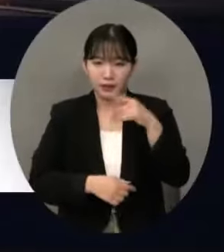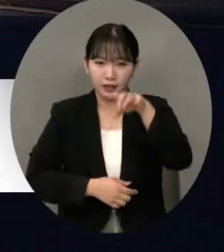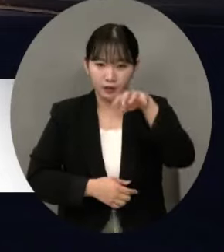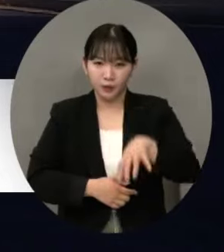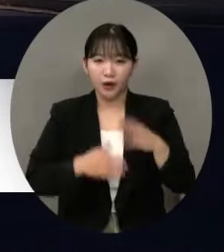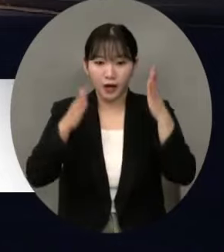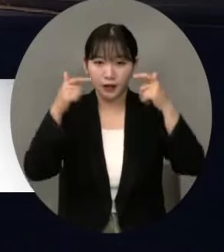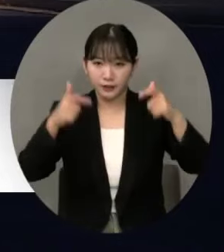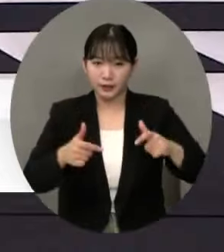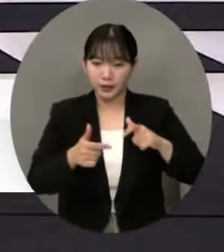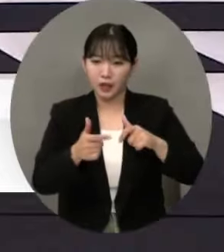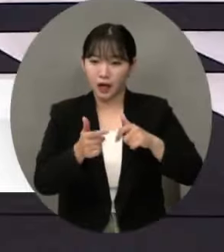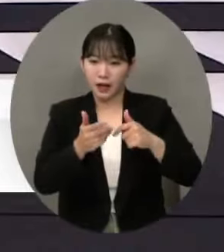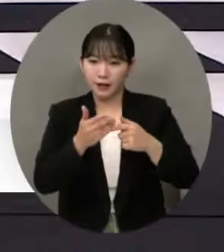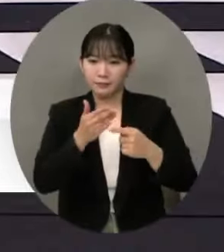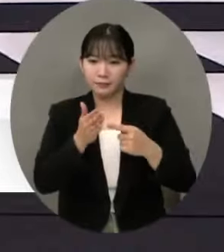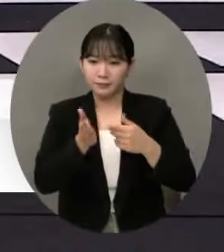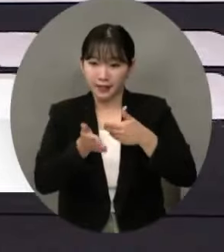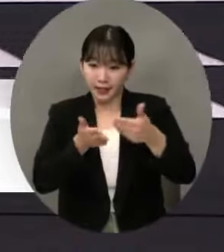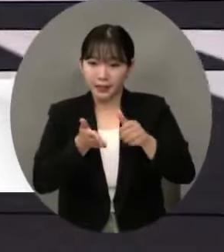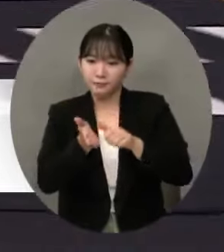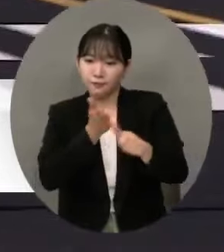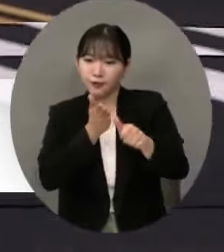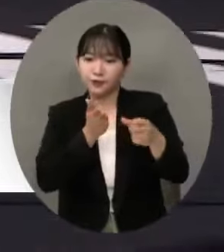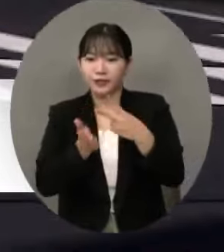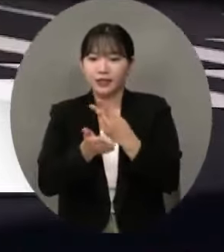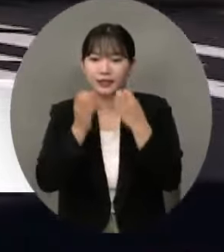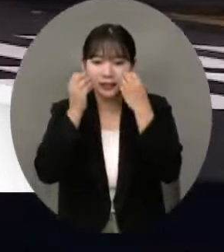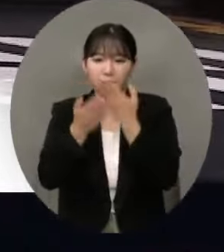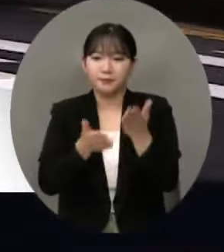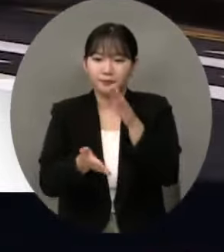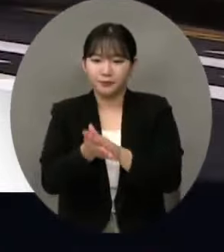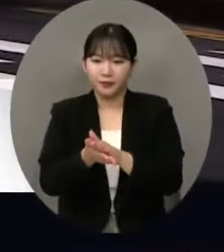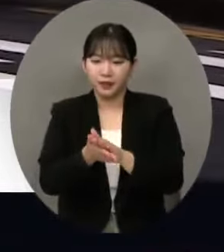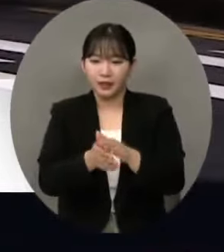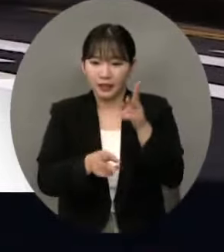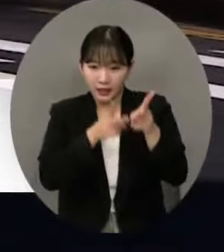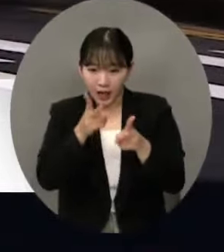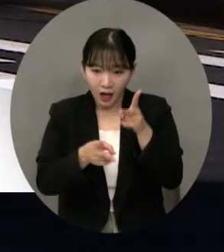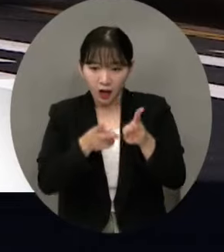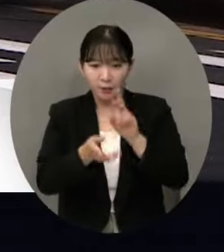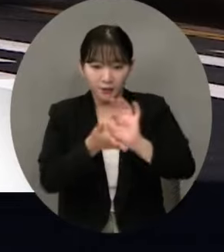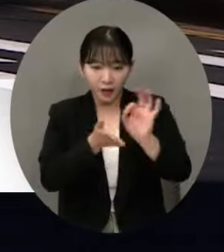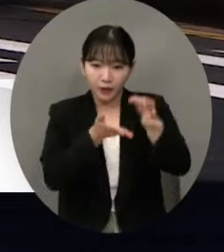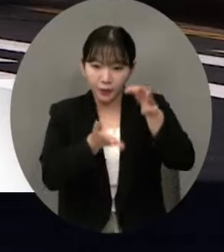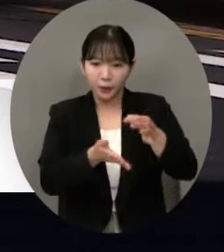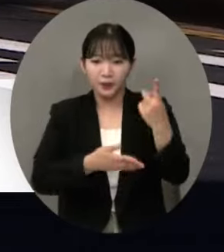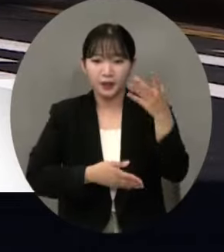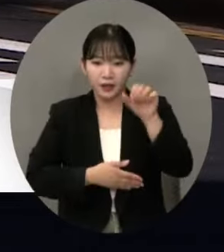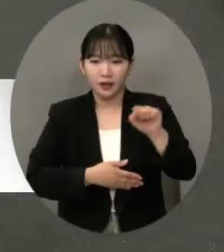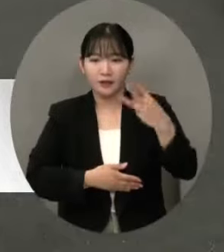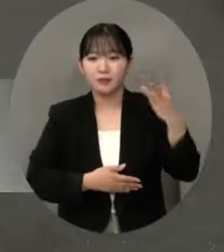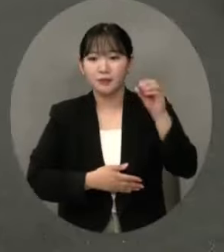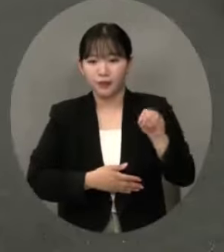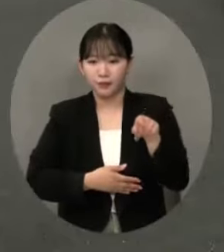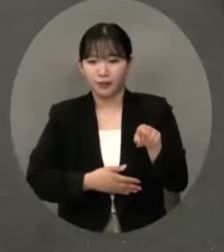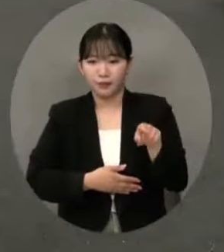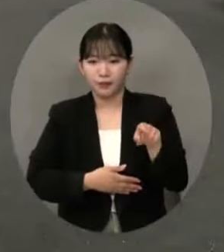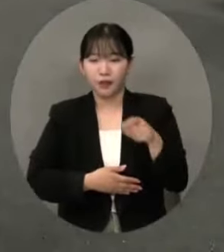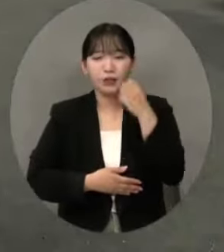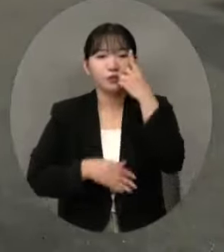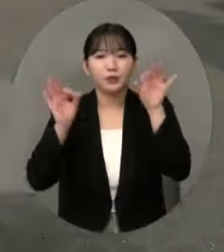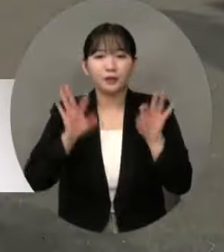이곳에 스쿨존 표시를 지우고 인근 도로를 재포장하는 등 도로 정비 사업에 들었던 목포시의 예산은 1억 3천여만 원.